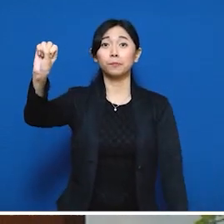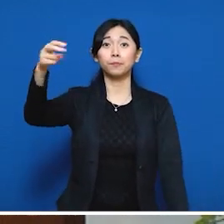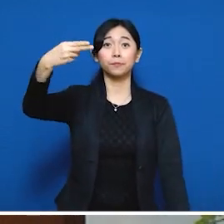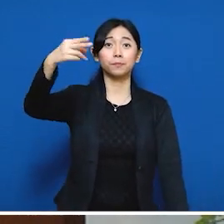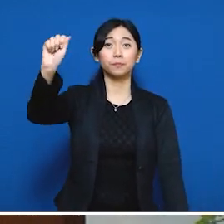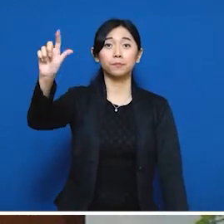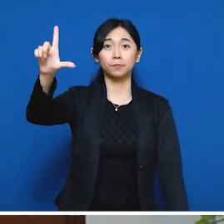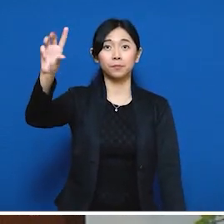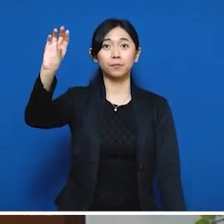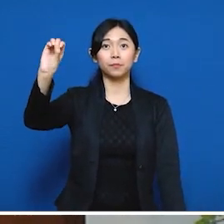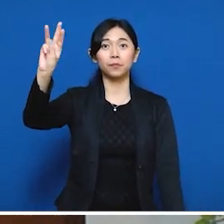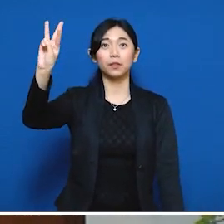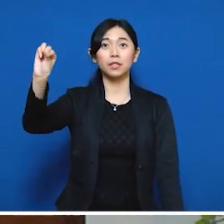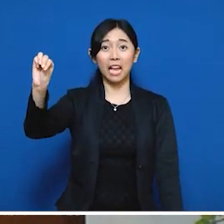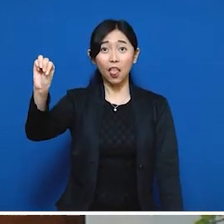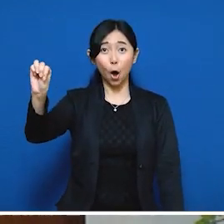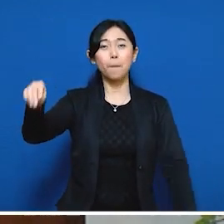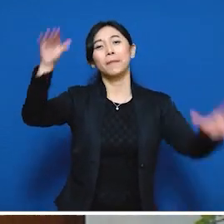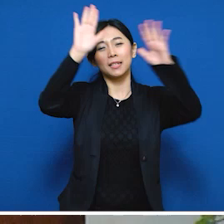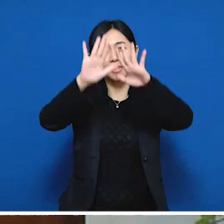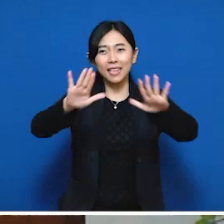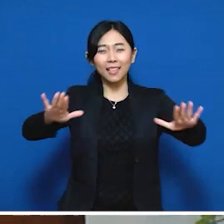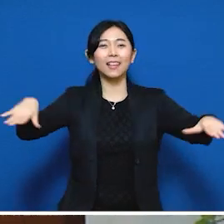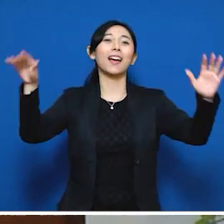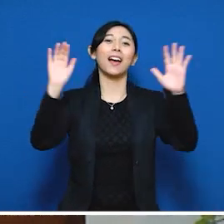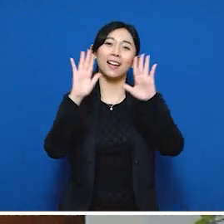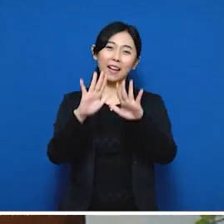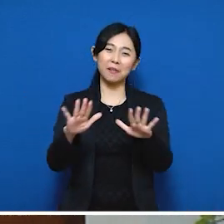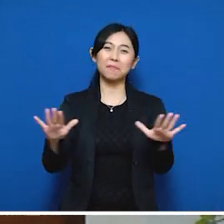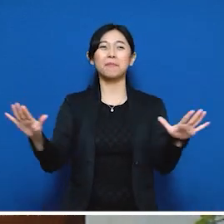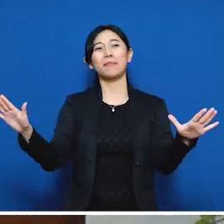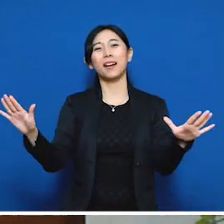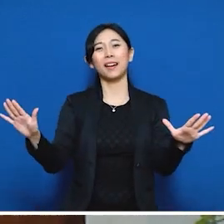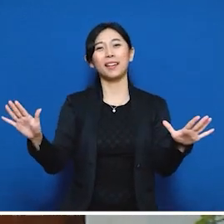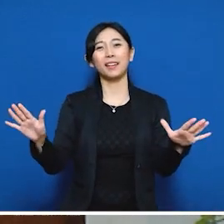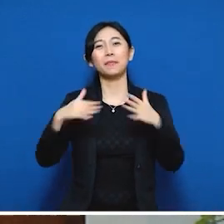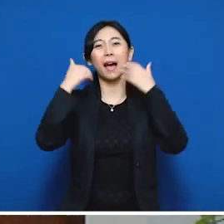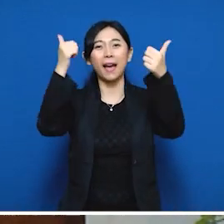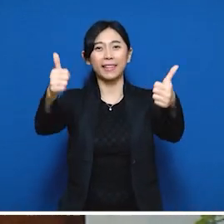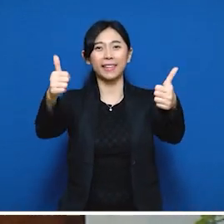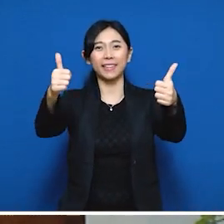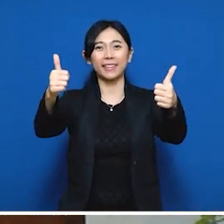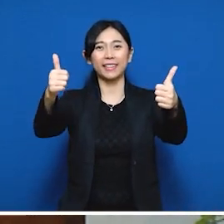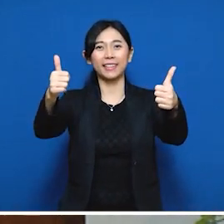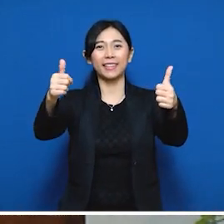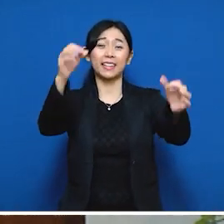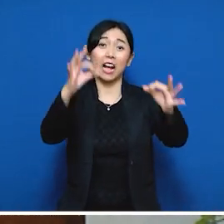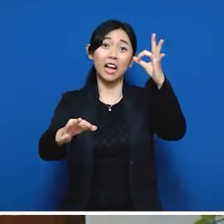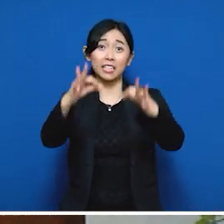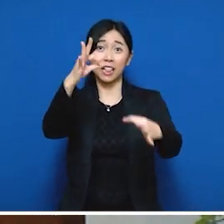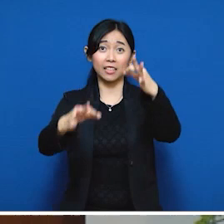pengertian sejahtera, ada pengertian keberuntungan,